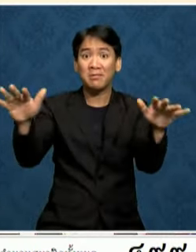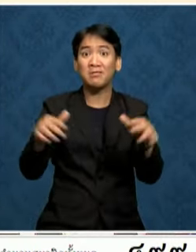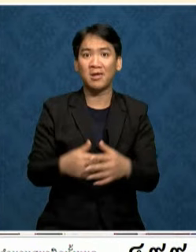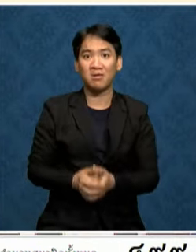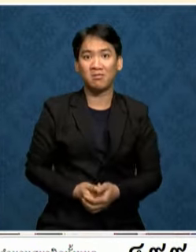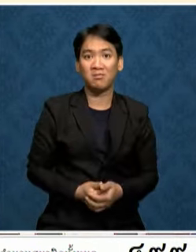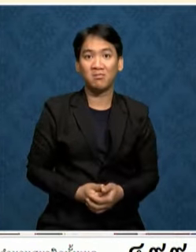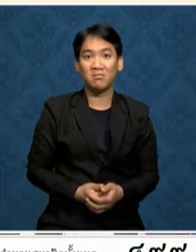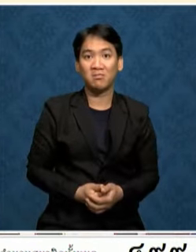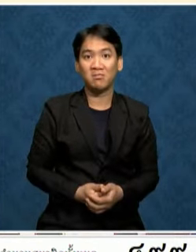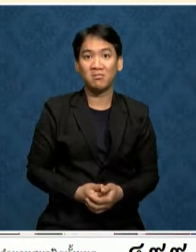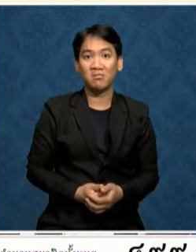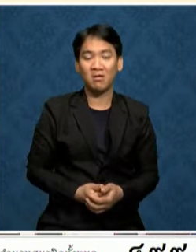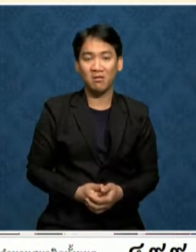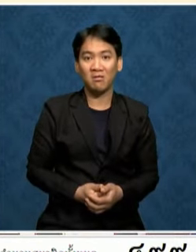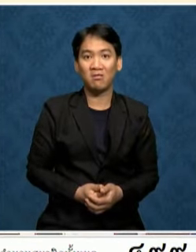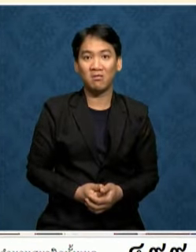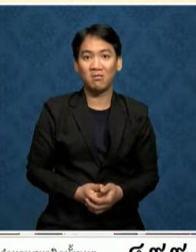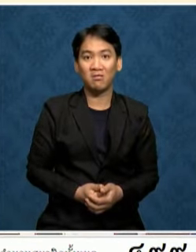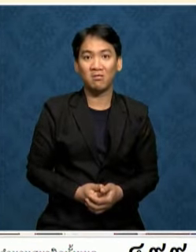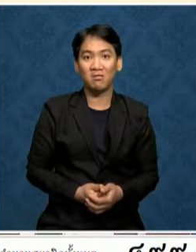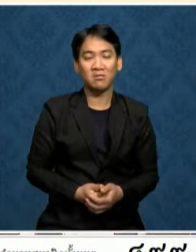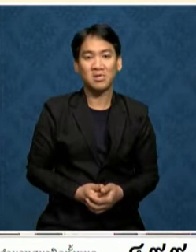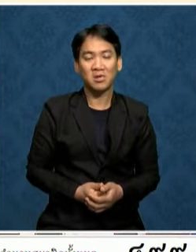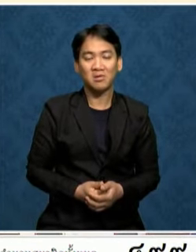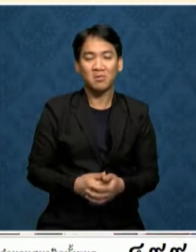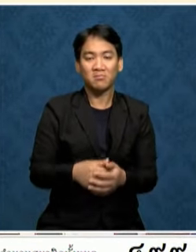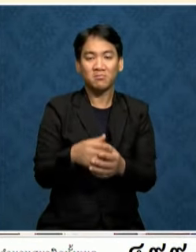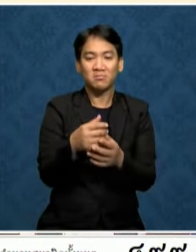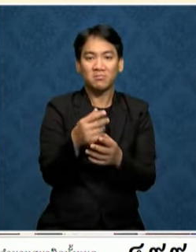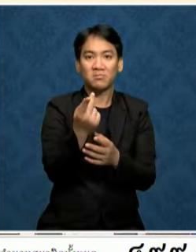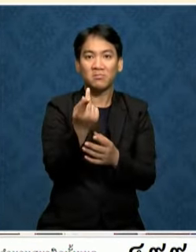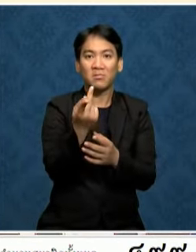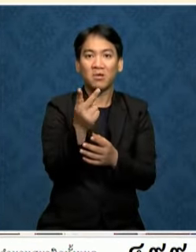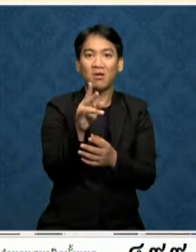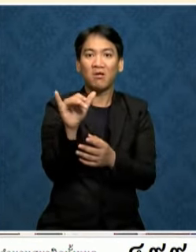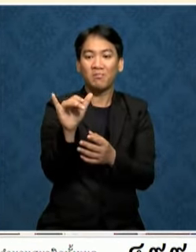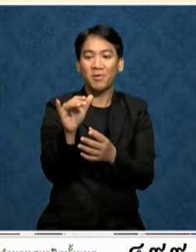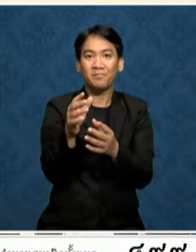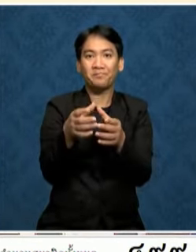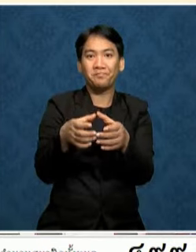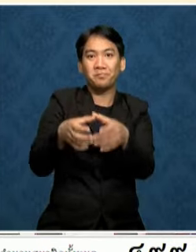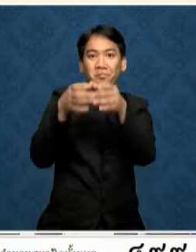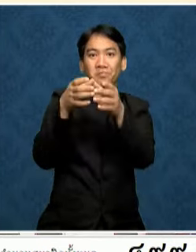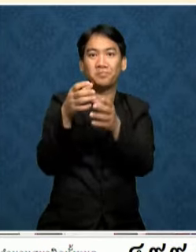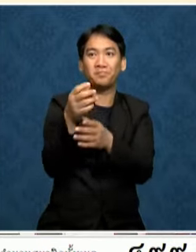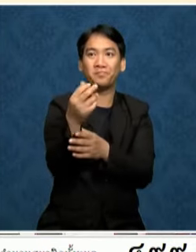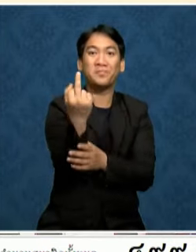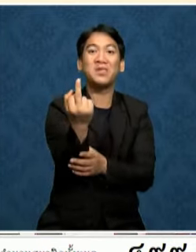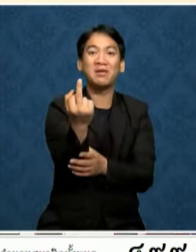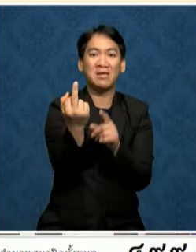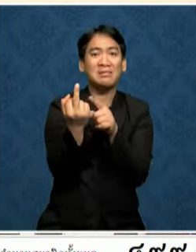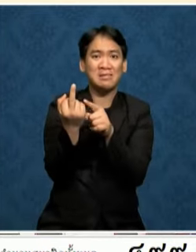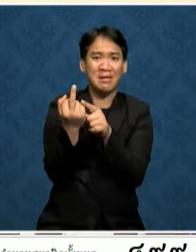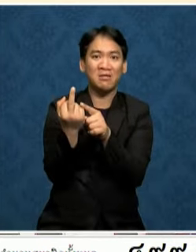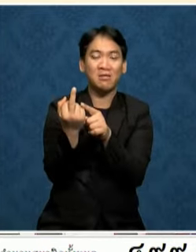อ่ะมันไม่ได้อยู่นิ่งๆแบบศิวลึงหรือโยนีหรือปลัดฉิกนะครับไอ้นั้นคือ